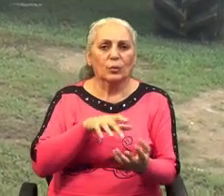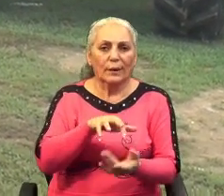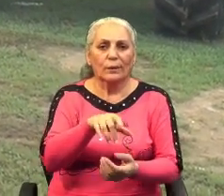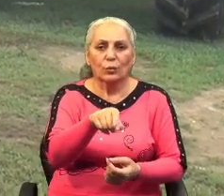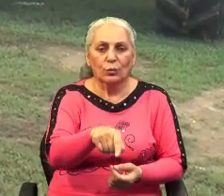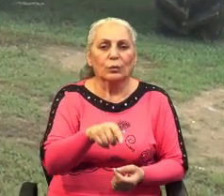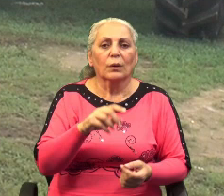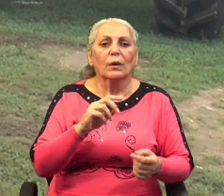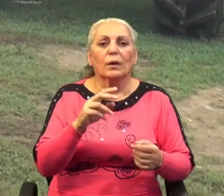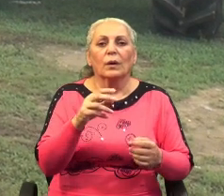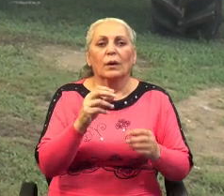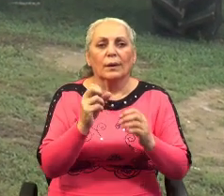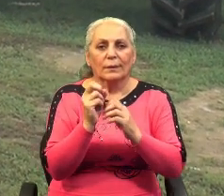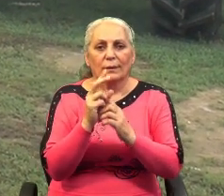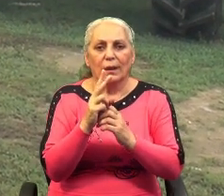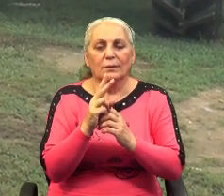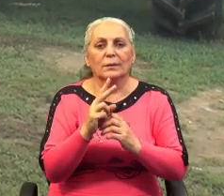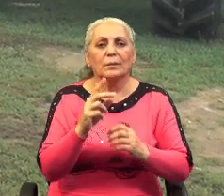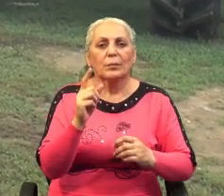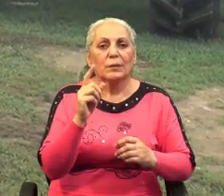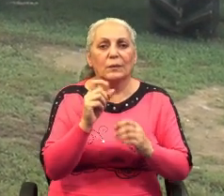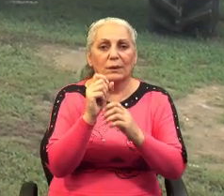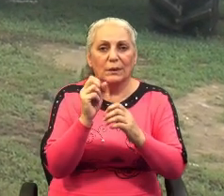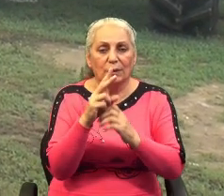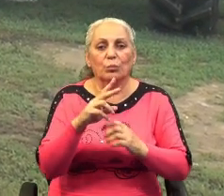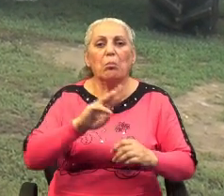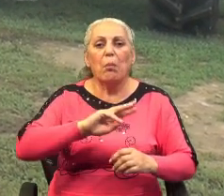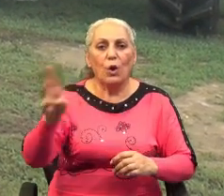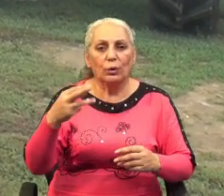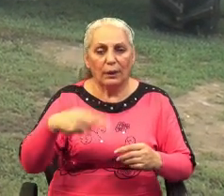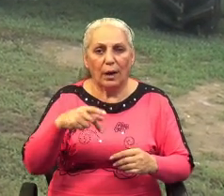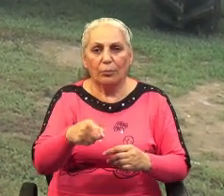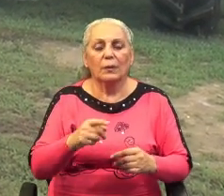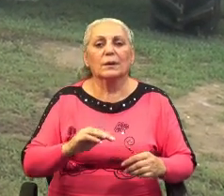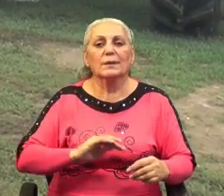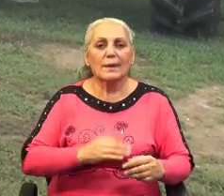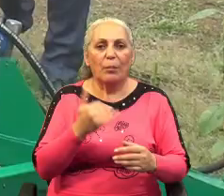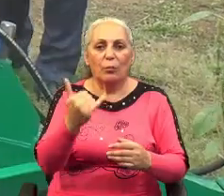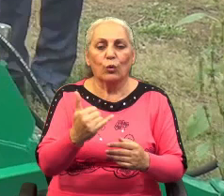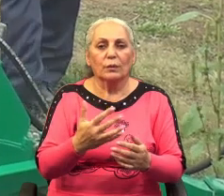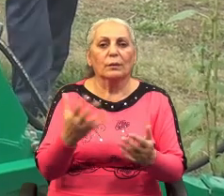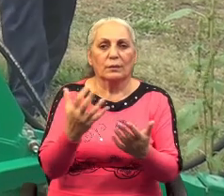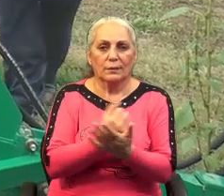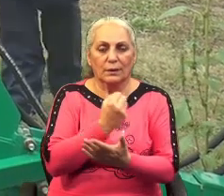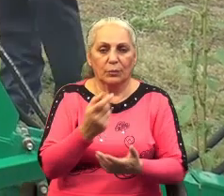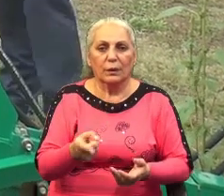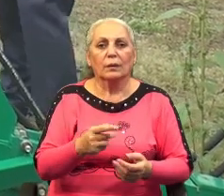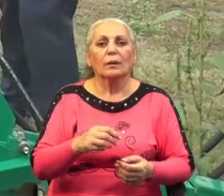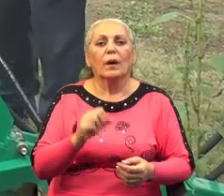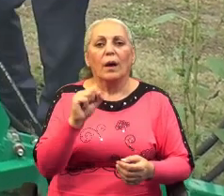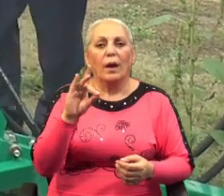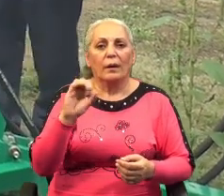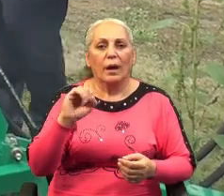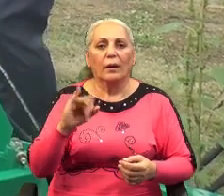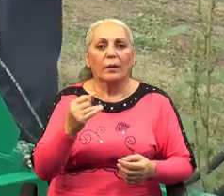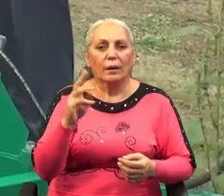կոմբայնից 11 միլիոն դրամ համայնքին սեփական եկամուտ է բերվել առաջին տարվա մեջ։ Արայիկ Ներսիսյանն ասում